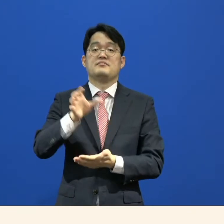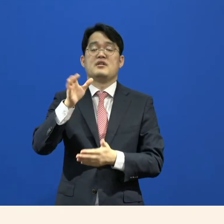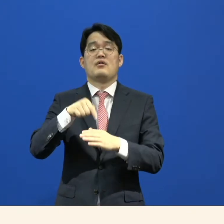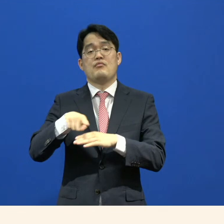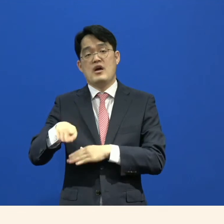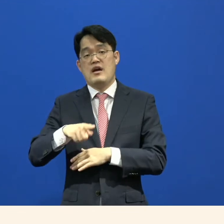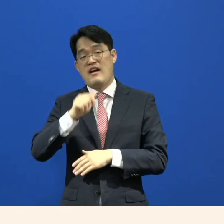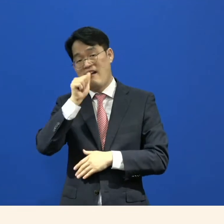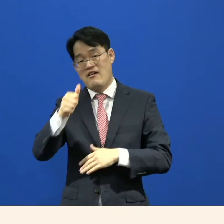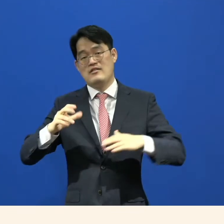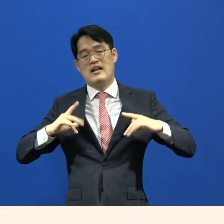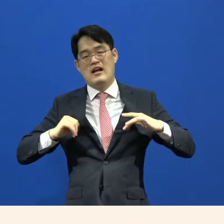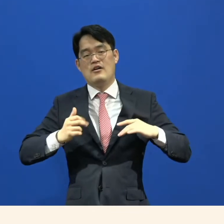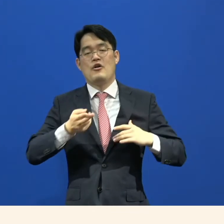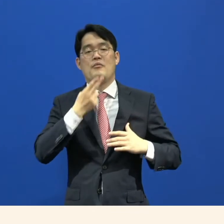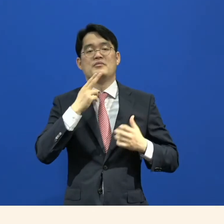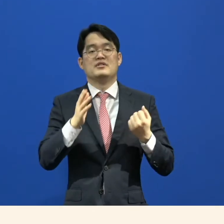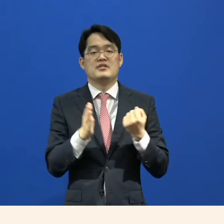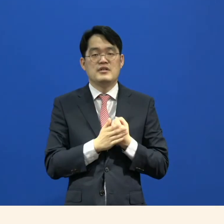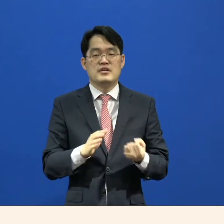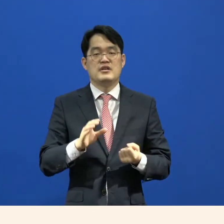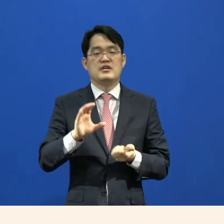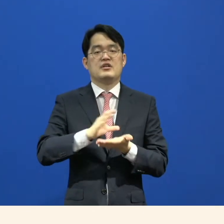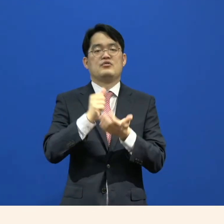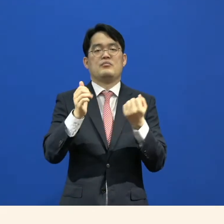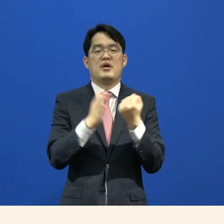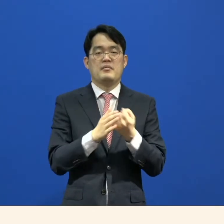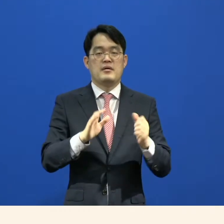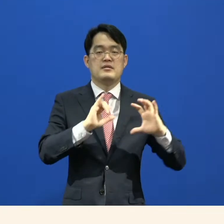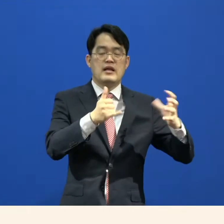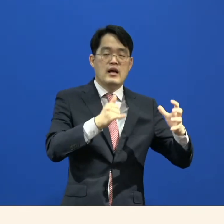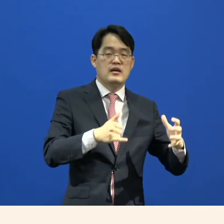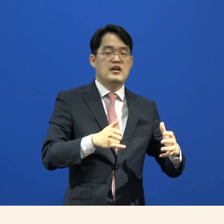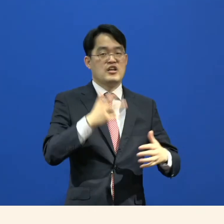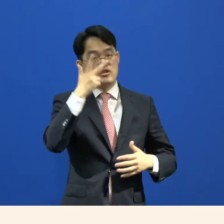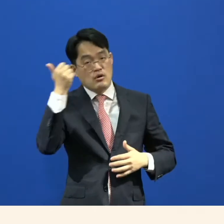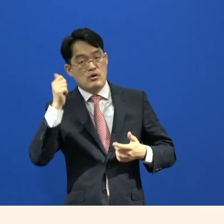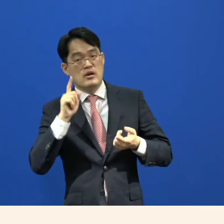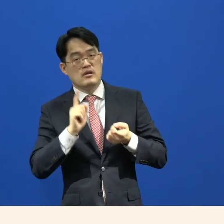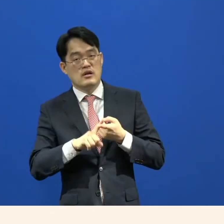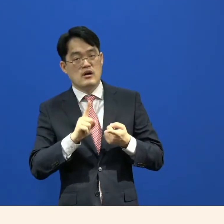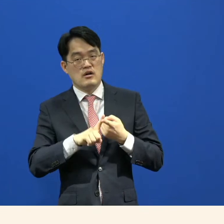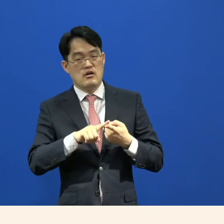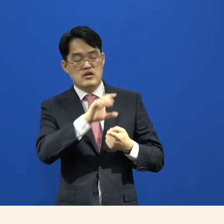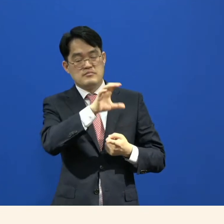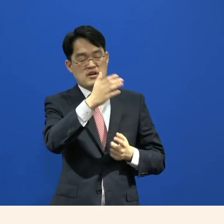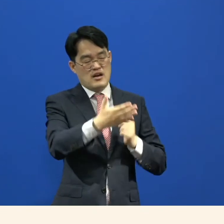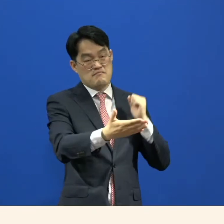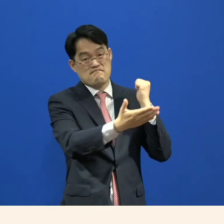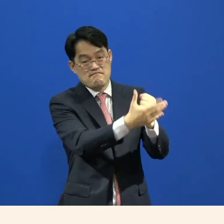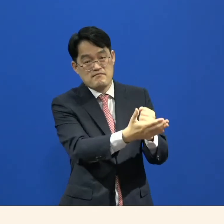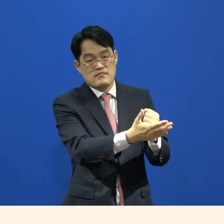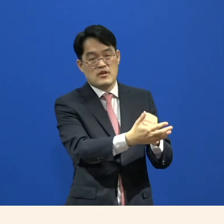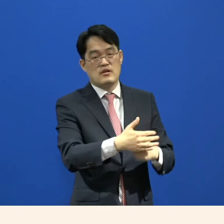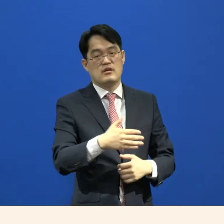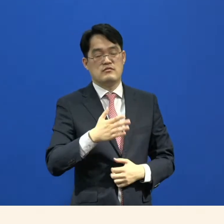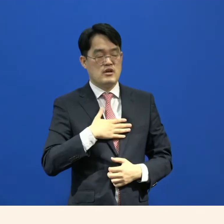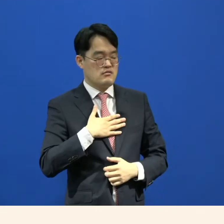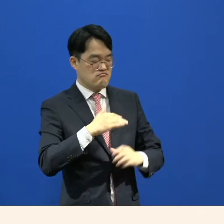외에 결코 자랑할 것이다. 그리스도로 말미암아 세상이 이규현을 대하여 십자가에 못 박히고 이규현에